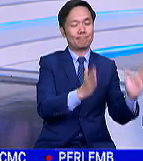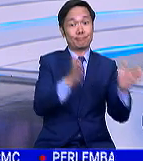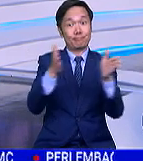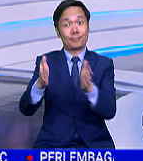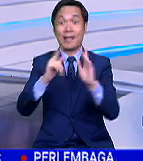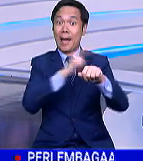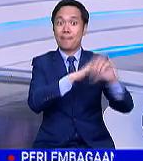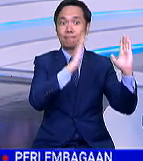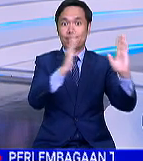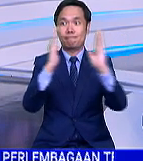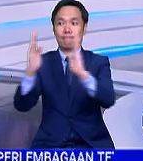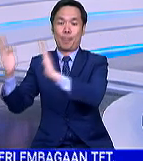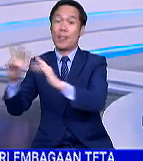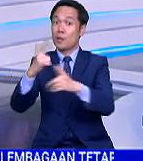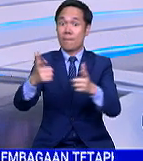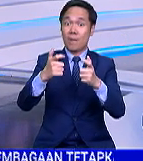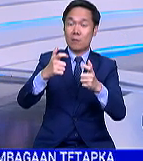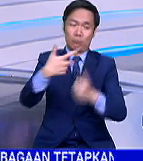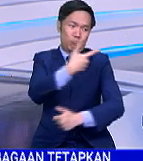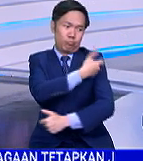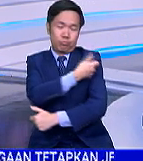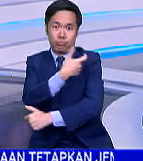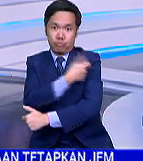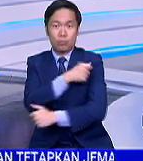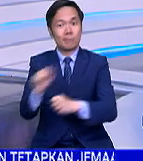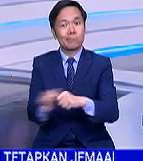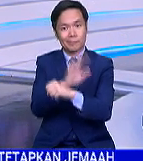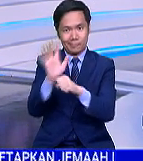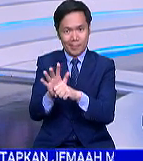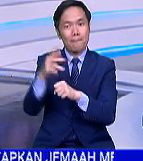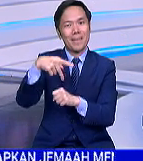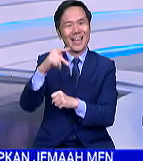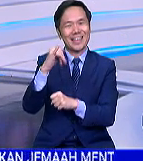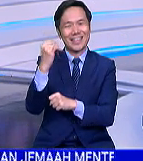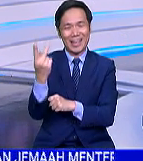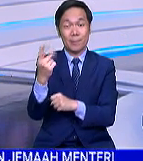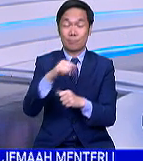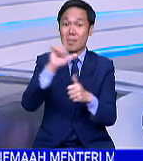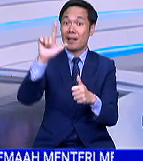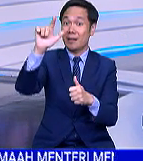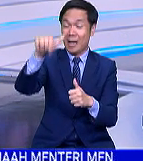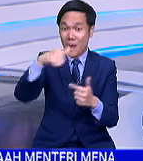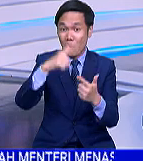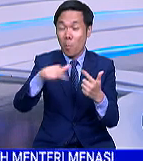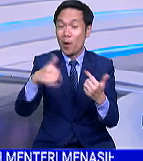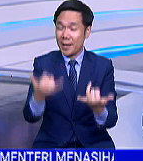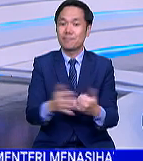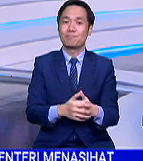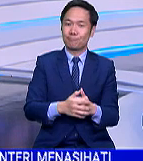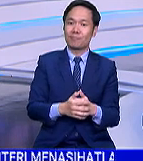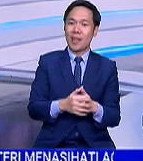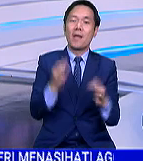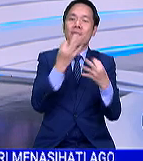membantu kerajaan untuk mempercepat program imunisasi komik 19 kebangsaan seterusnya menjadikan program qobid